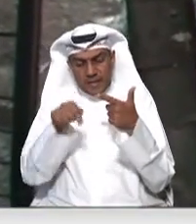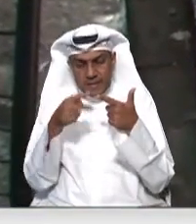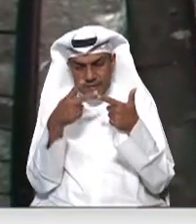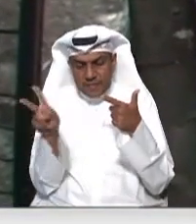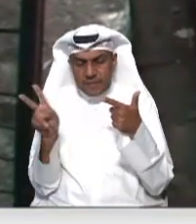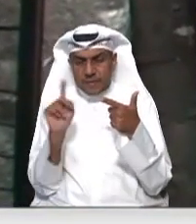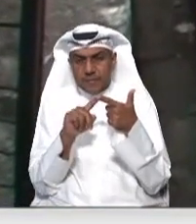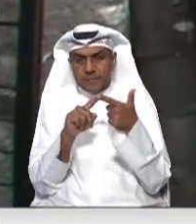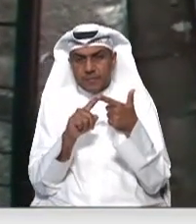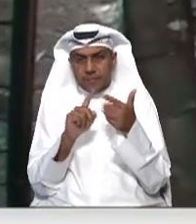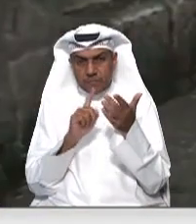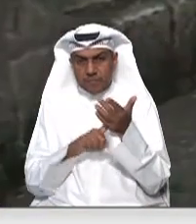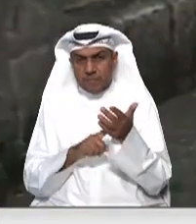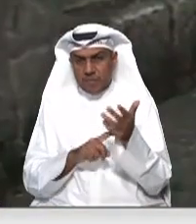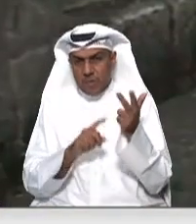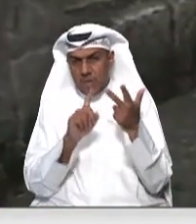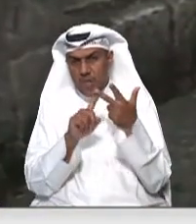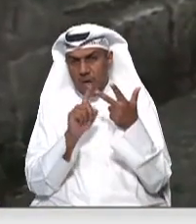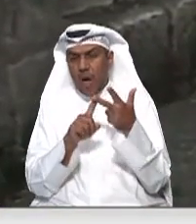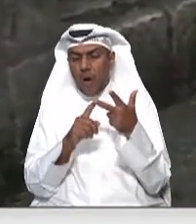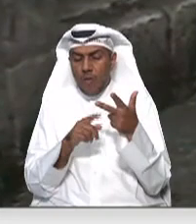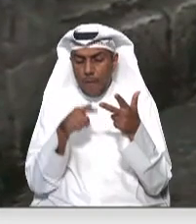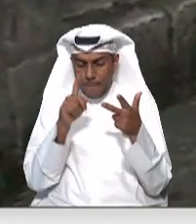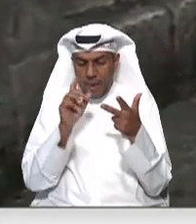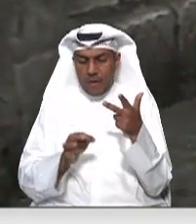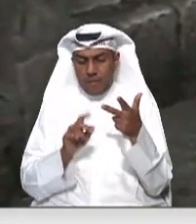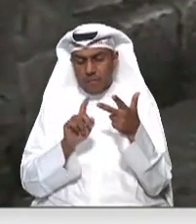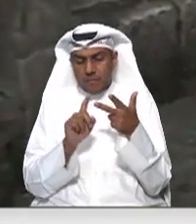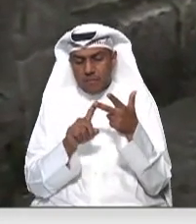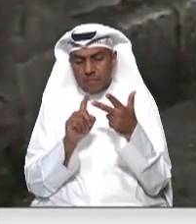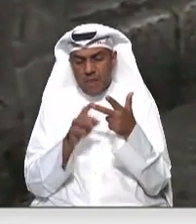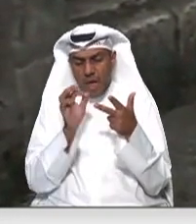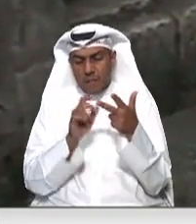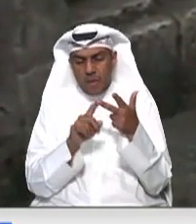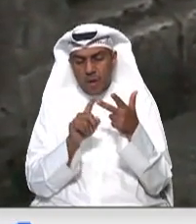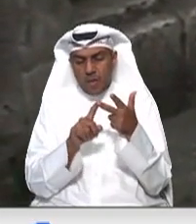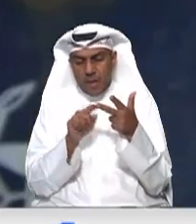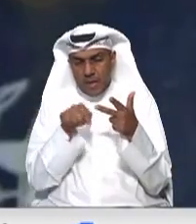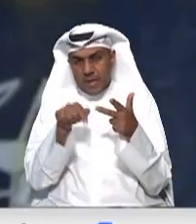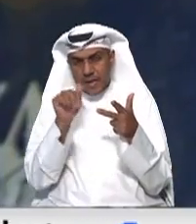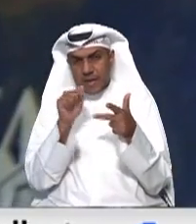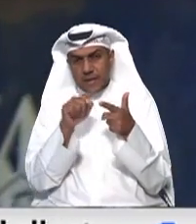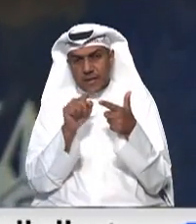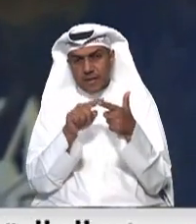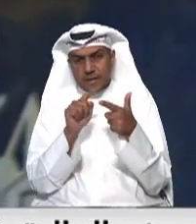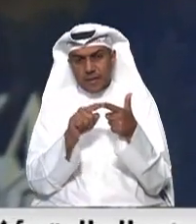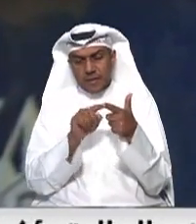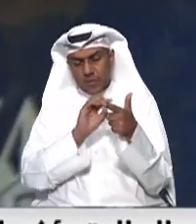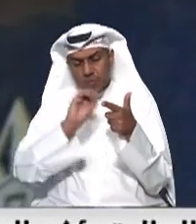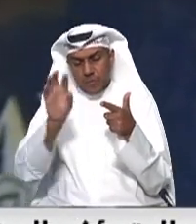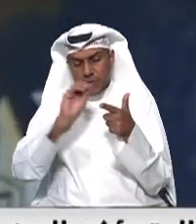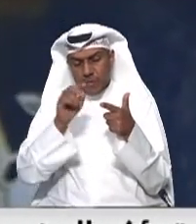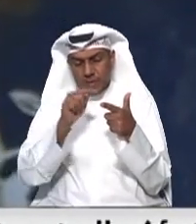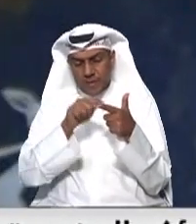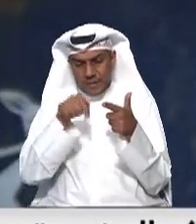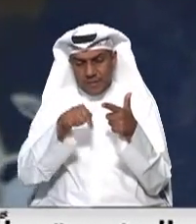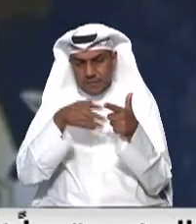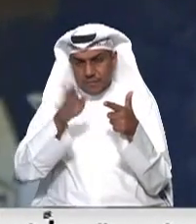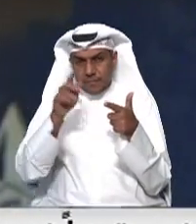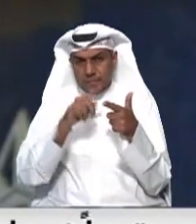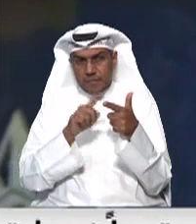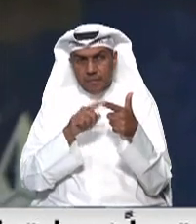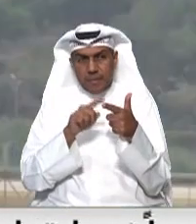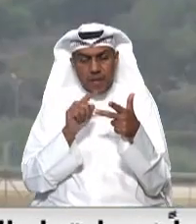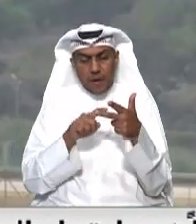هناك 3 دفعات متوالية ومتتالية خلال الأيام الثلاث المقبلة، انتظار لمدة ساعات